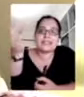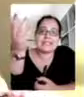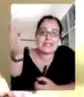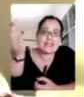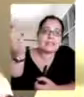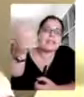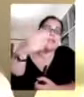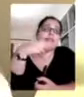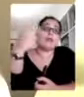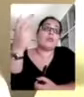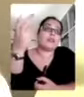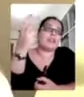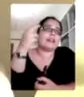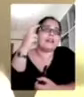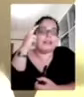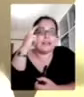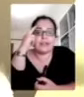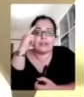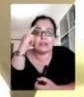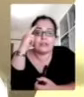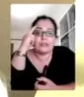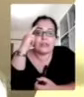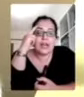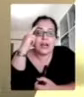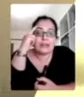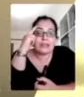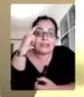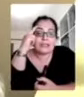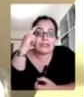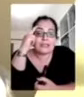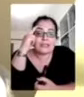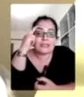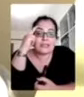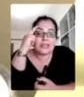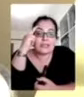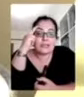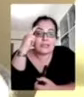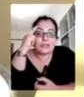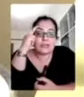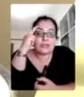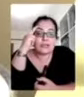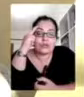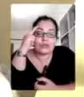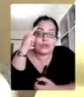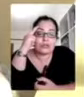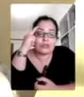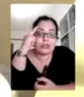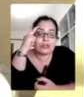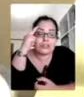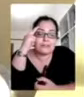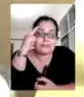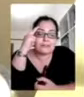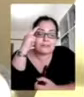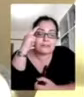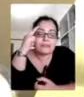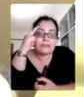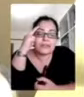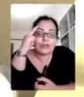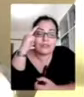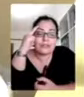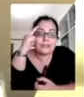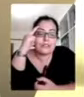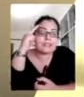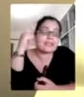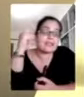insanları izleyerek ve okuyarak ediniyorum. Ama kendi kişisel deneyimim şunu da gösteriyor bana.